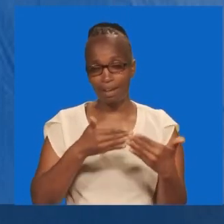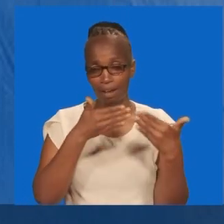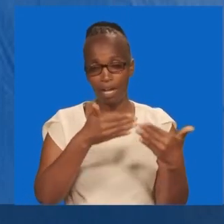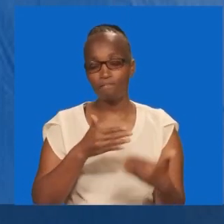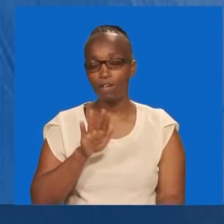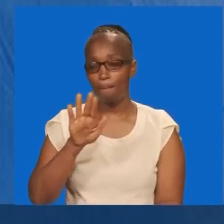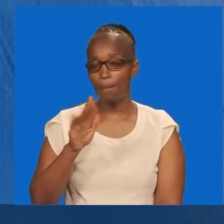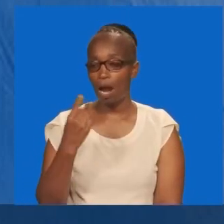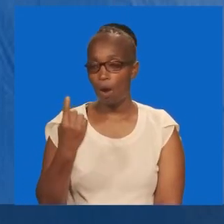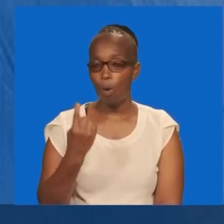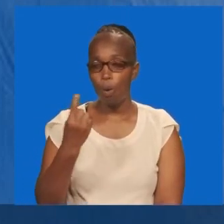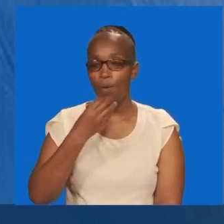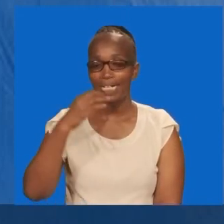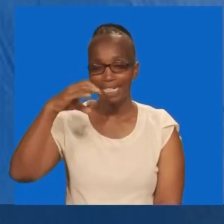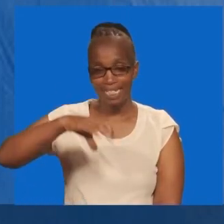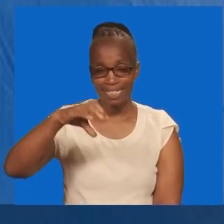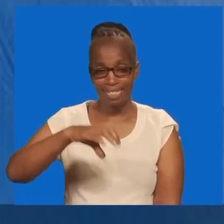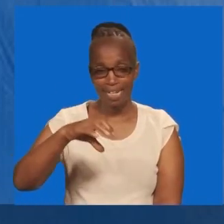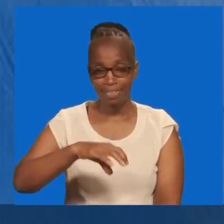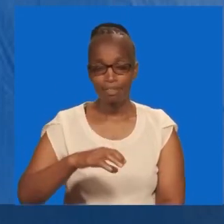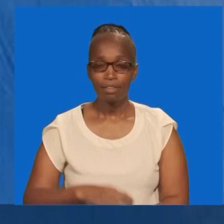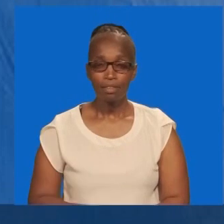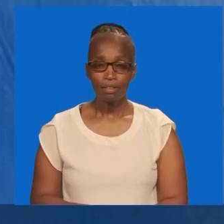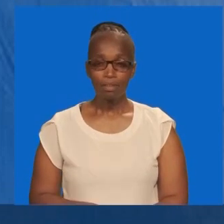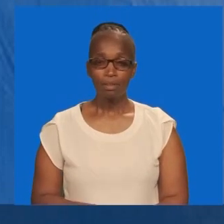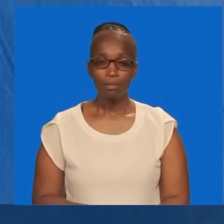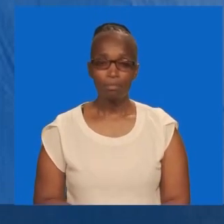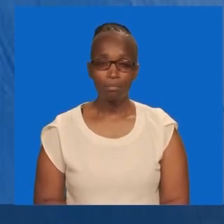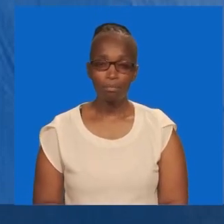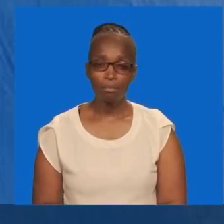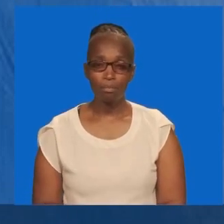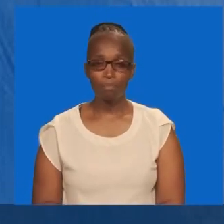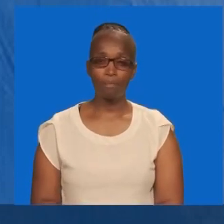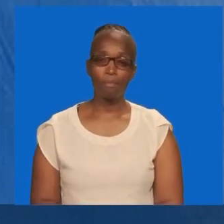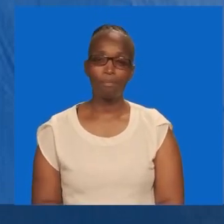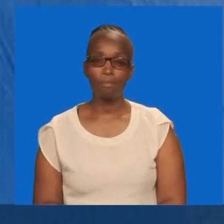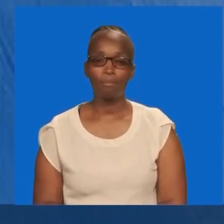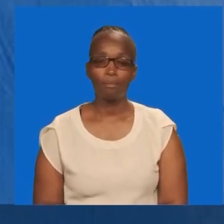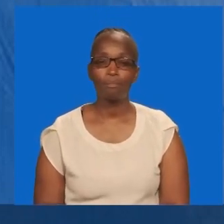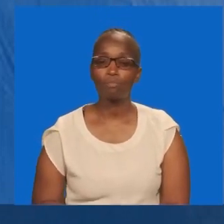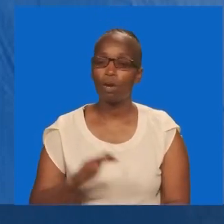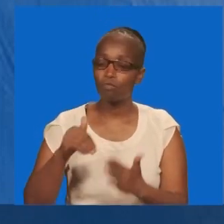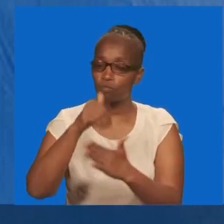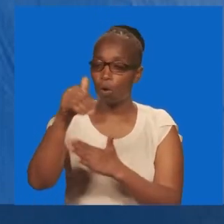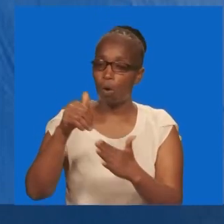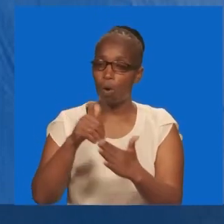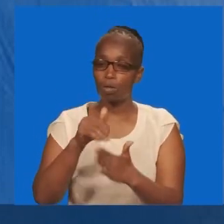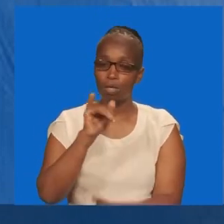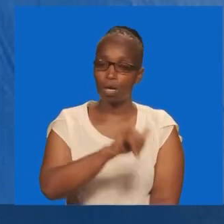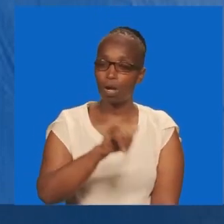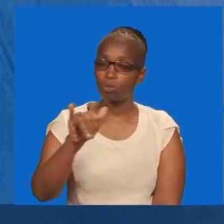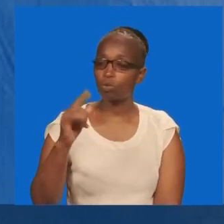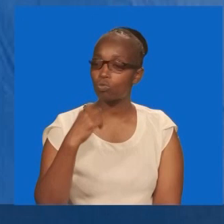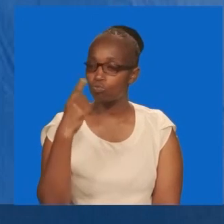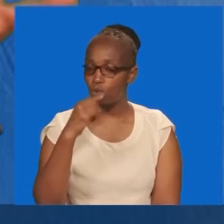mwana wake wa pekee, his only and begotten son, that whoever believes in